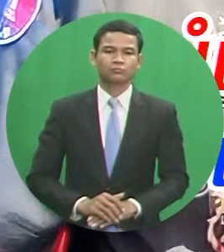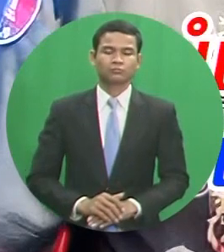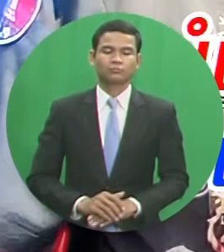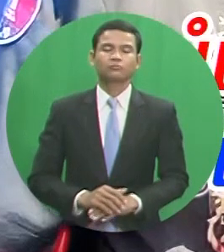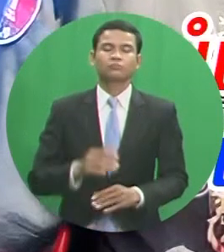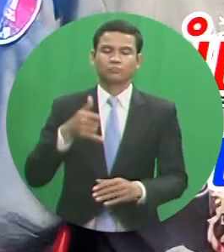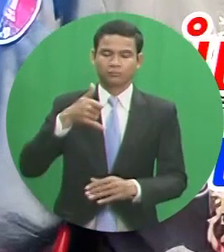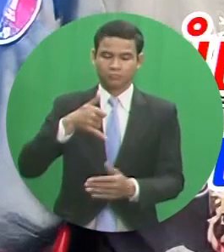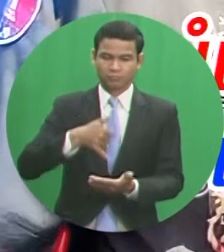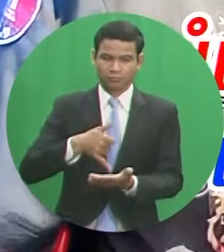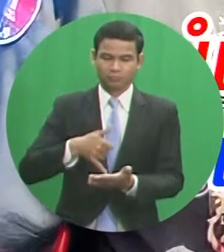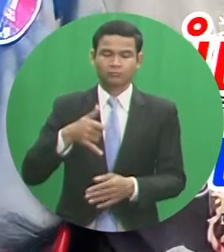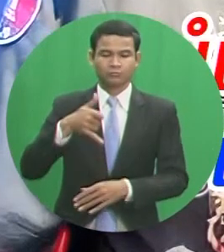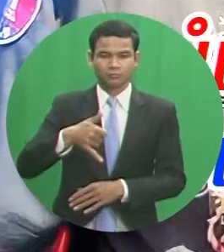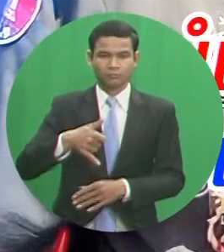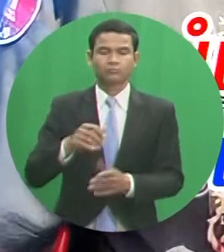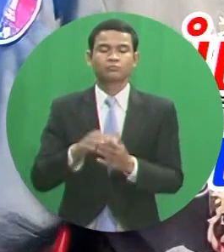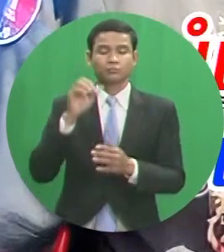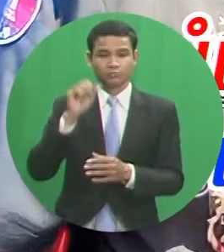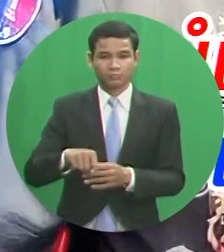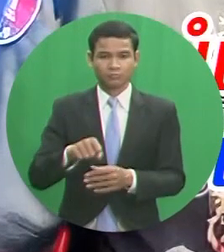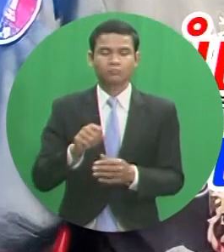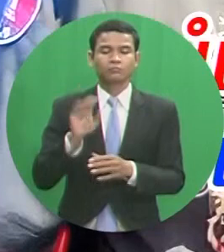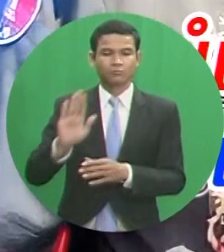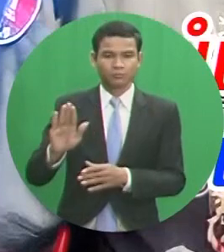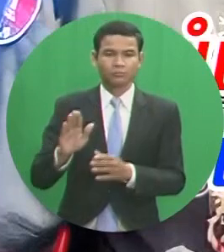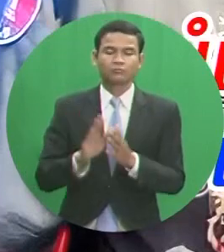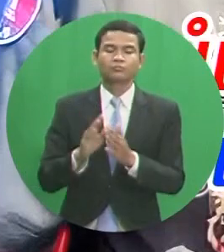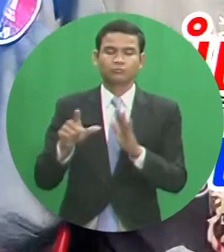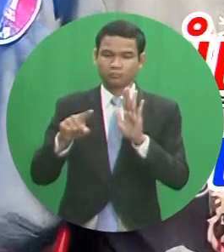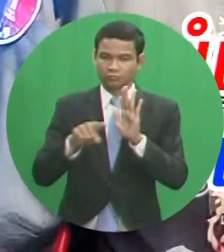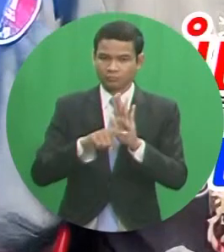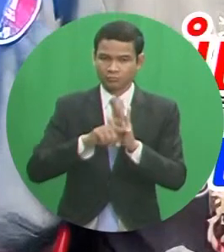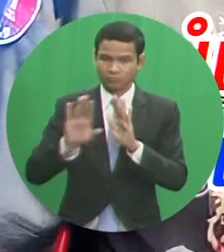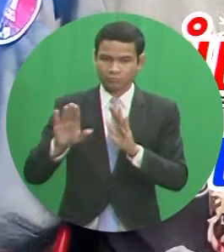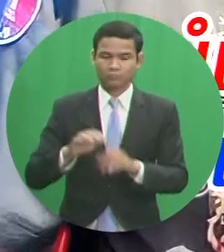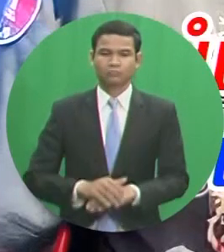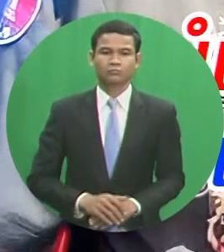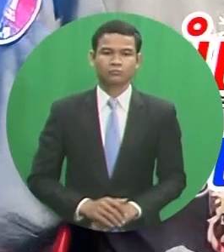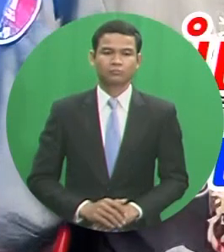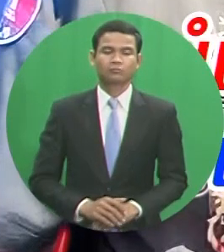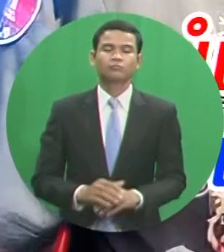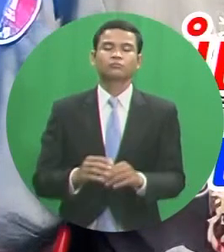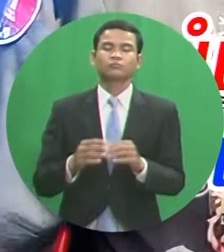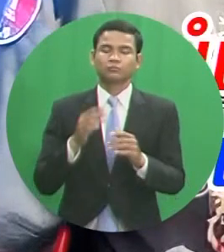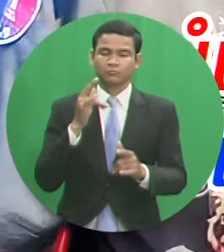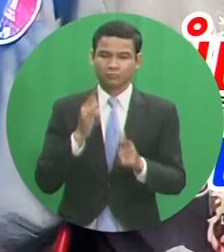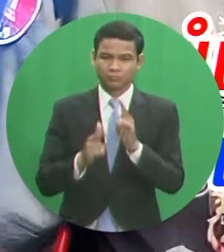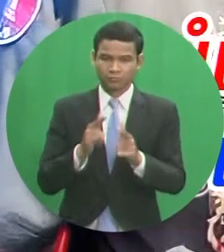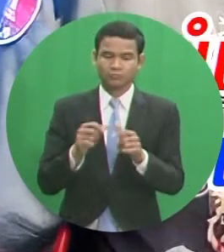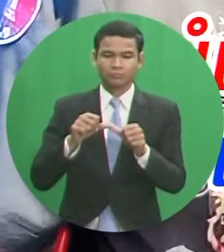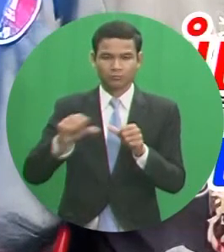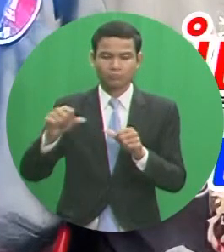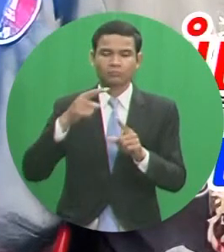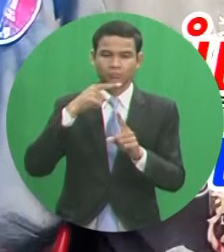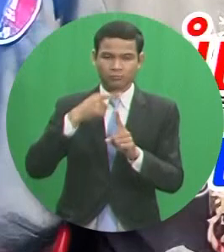នេះគឺសម្រាប់ផ្នែកអវិជ្ជមានក្នុងផ្នែកដែលមានបន្តវិជ្ជ